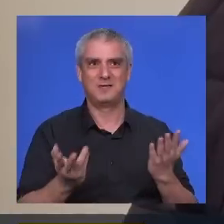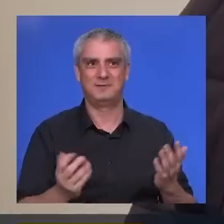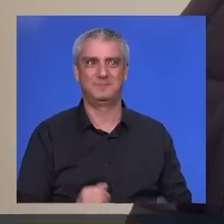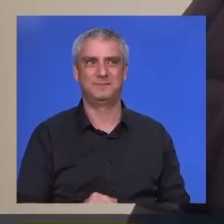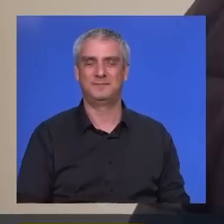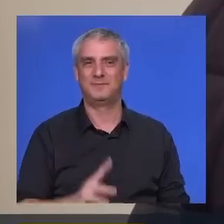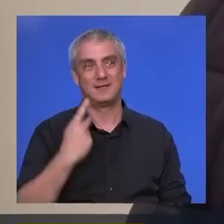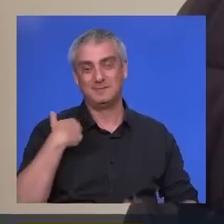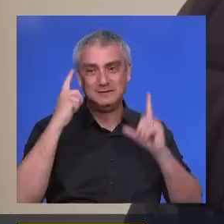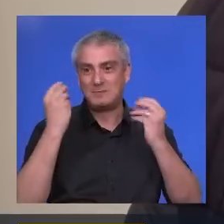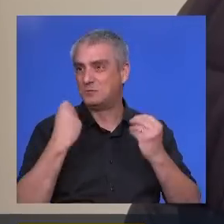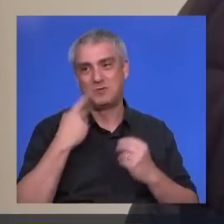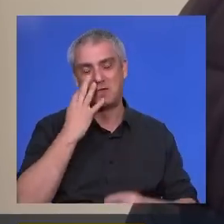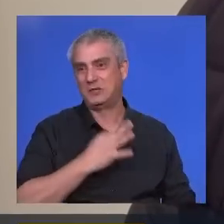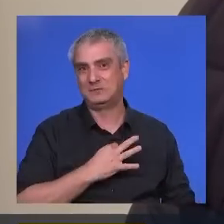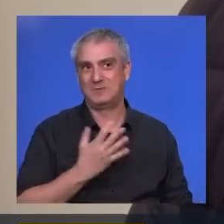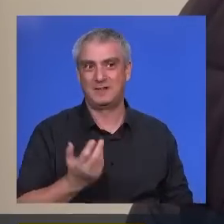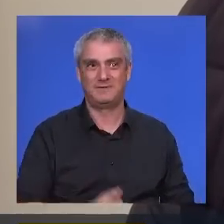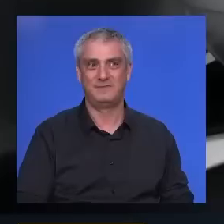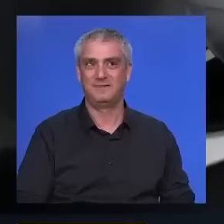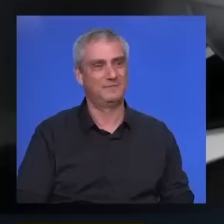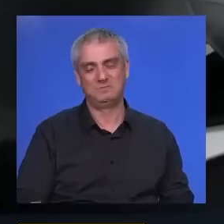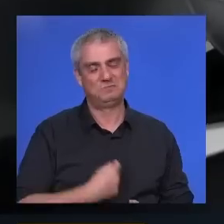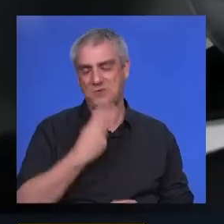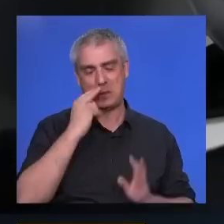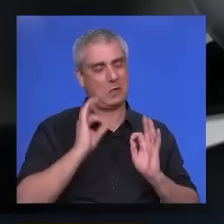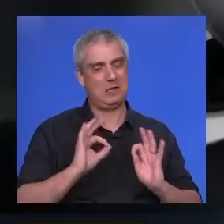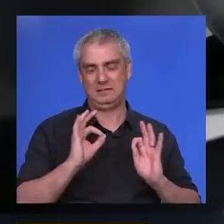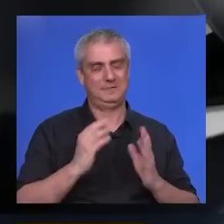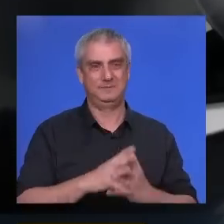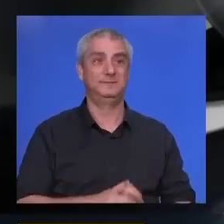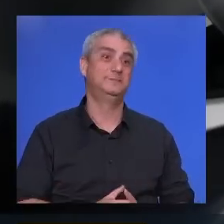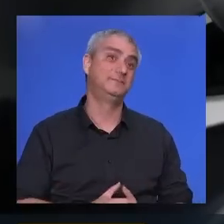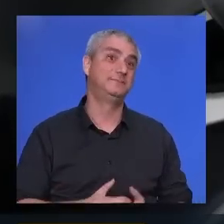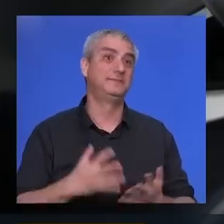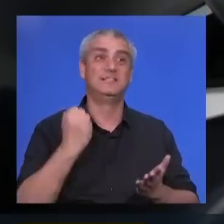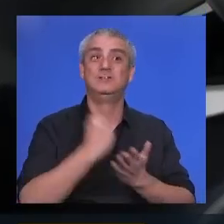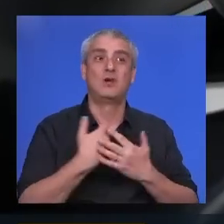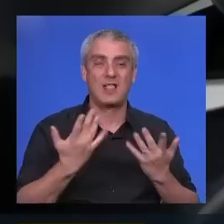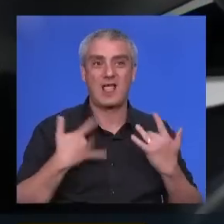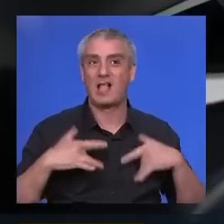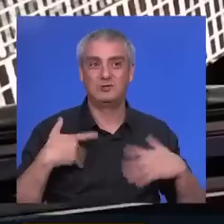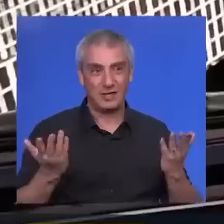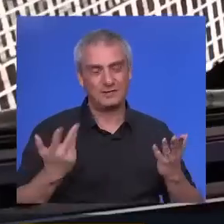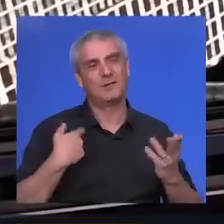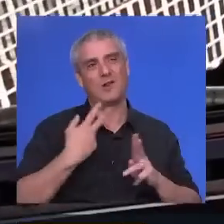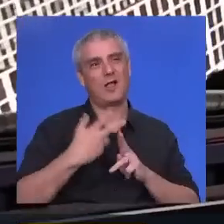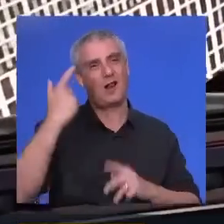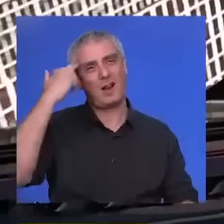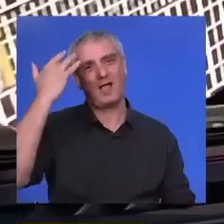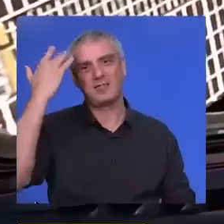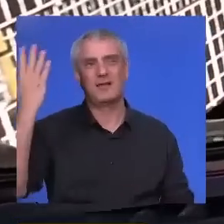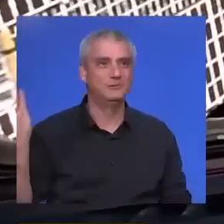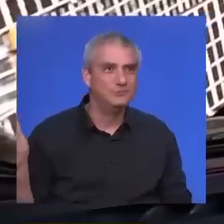inadvertently captured, but I didn't see any that I knew of. טוב, אז כשאין אישור ואין הכחשה, אנחנו יכולים רק לנחש. ועד